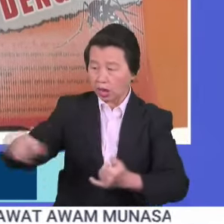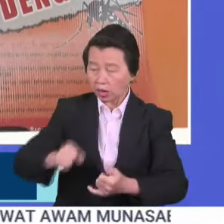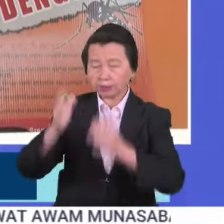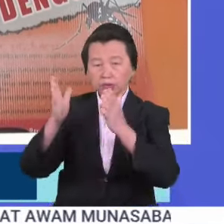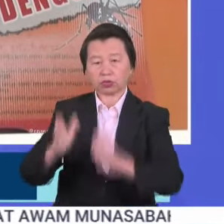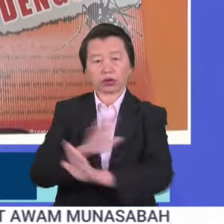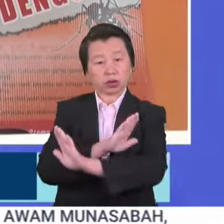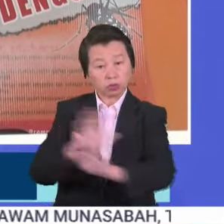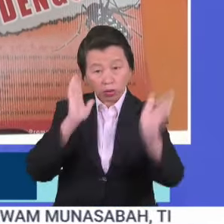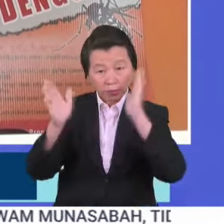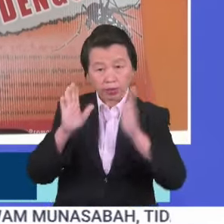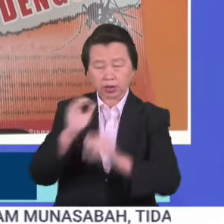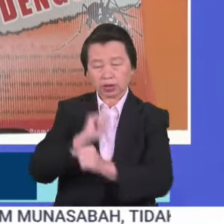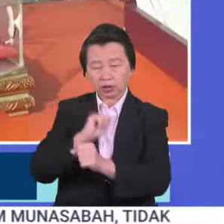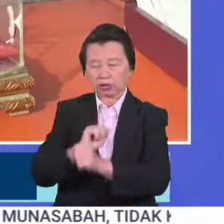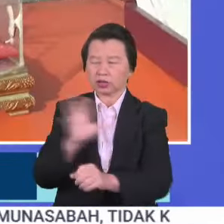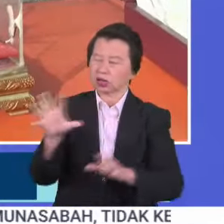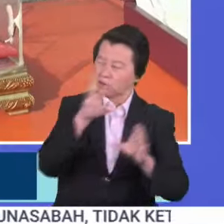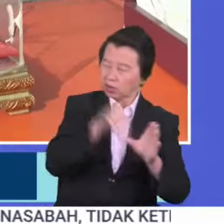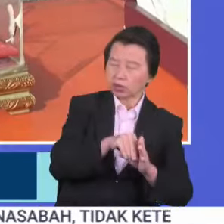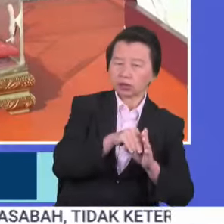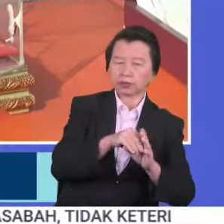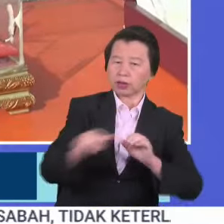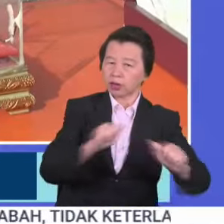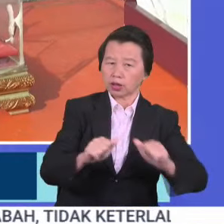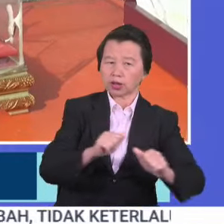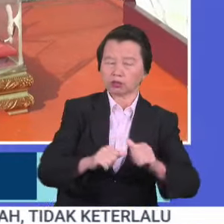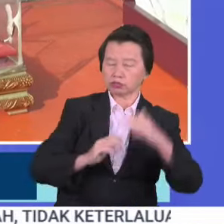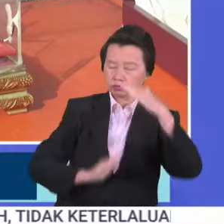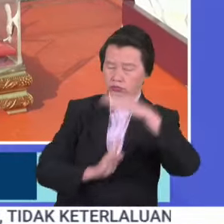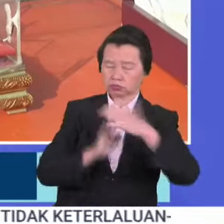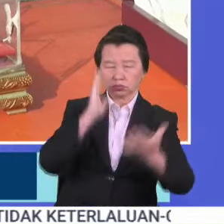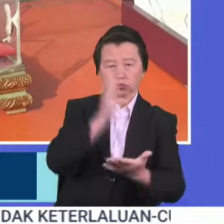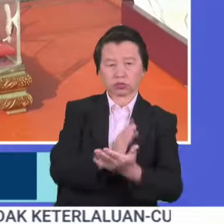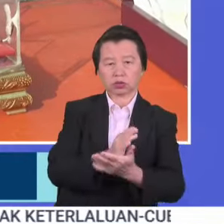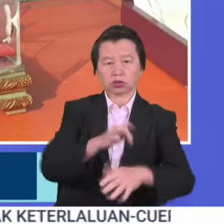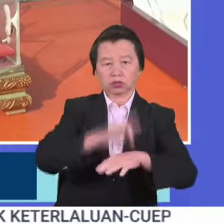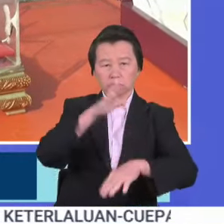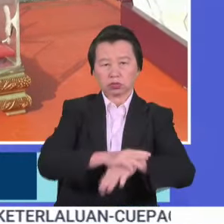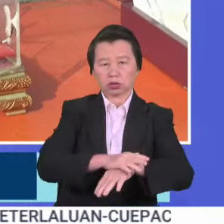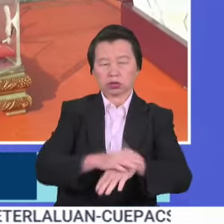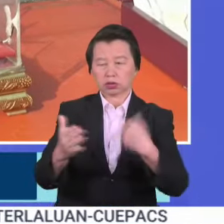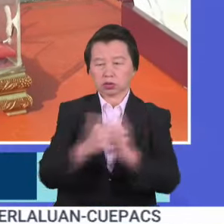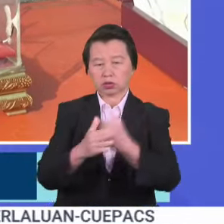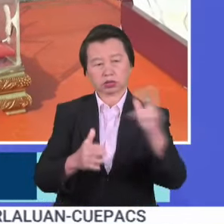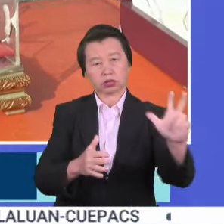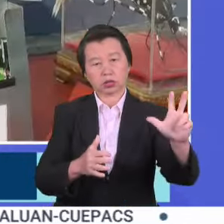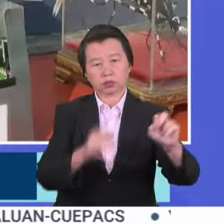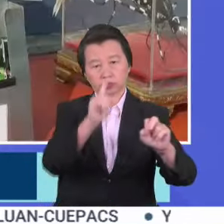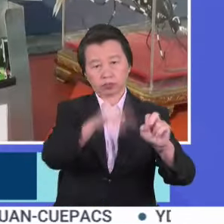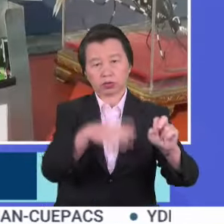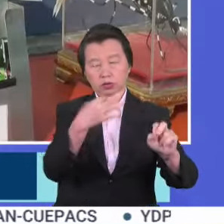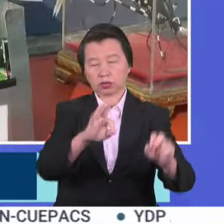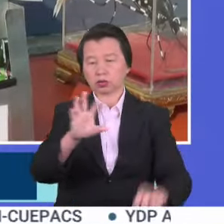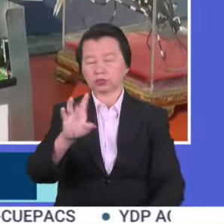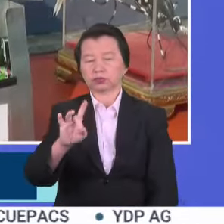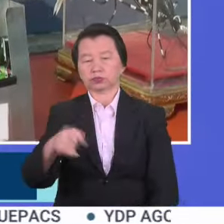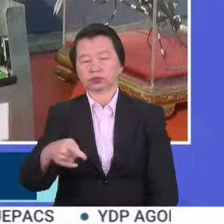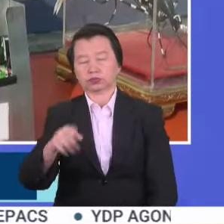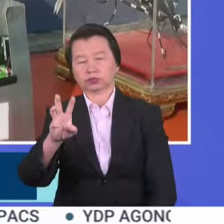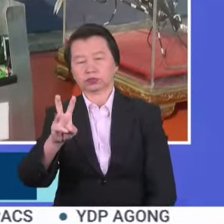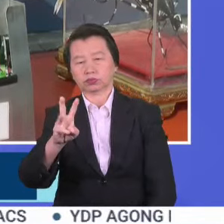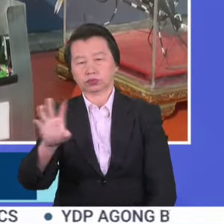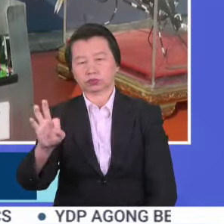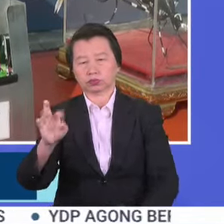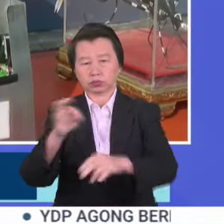warga asing untuk turut terlibat dalam aktiviti membantras wabak berkenaan. Sehingga 30 September lalu, 869